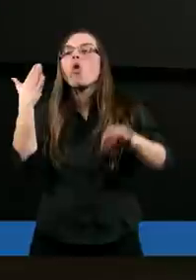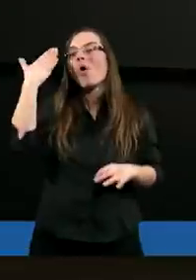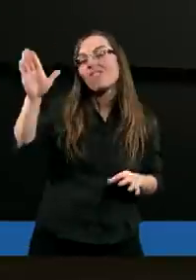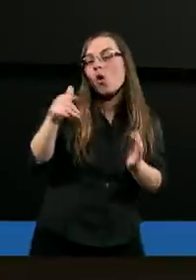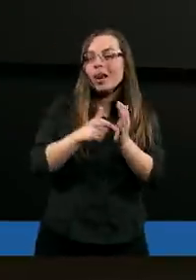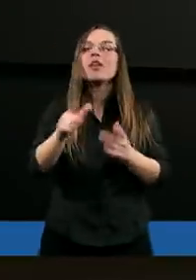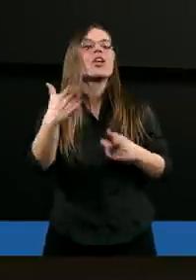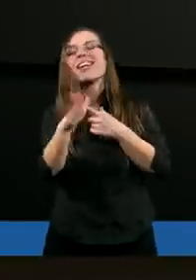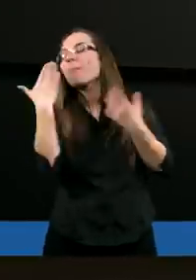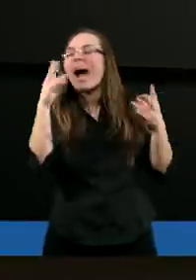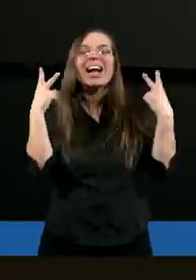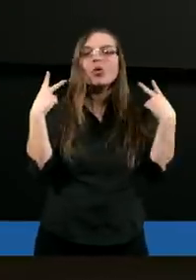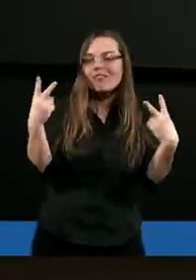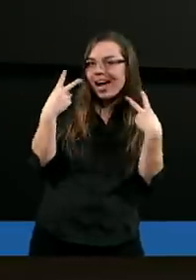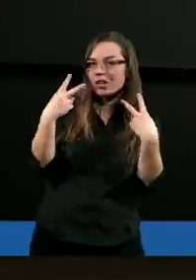bardzo istotne, ponieważ